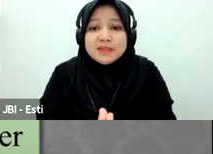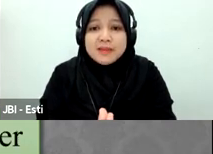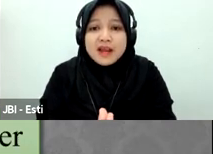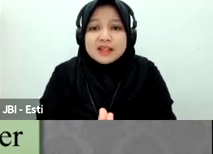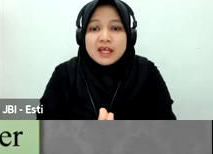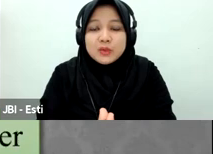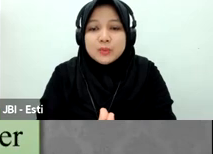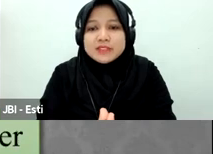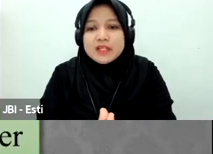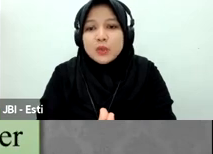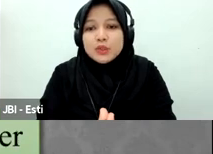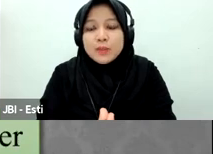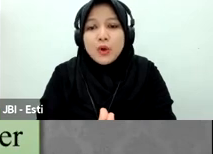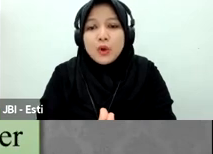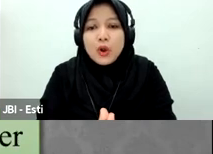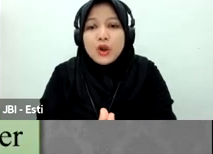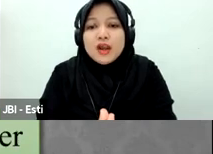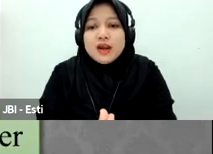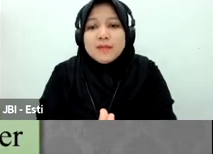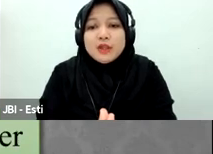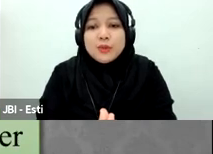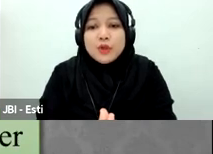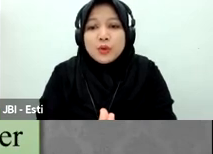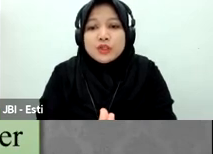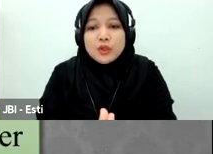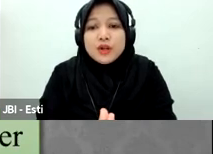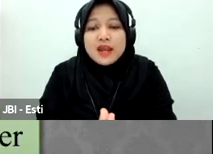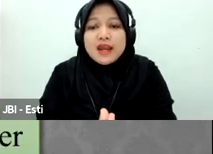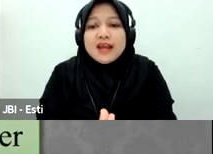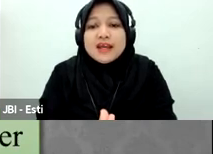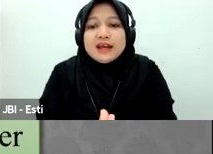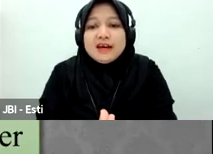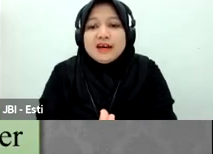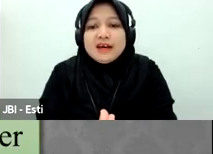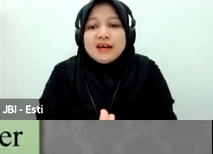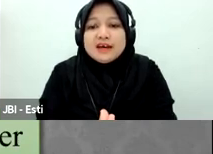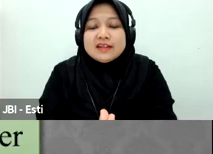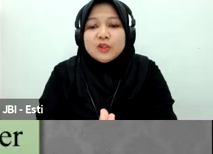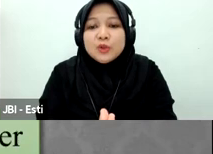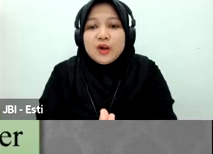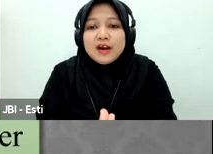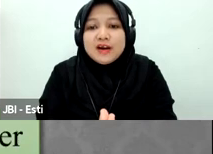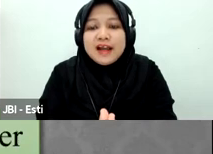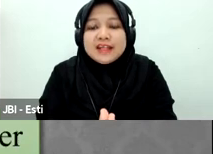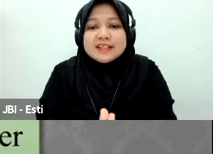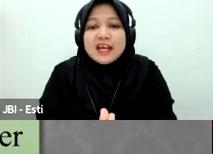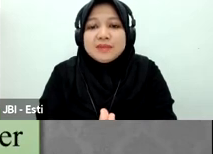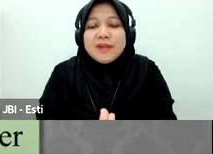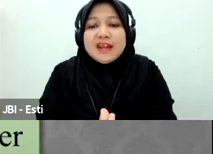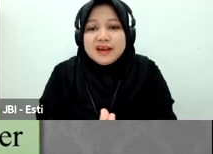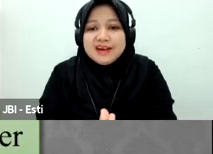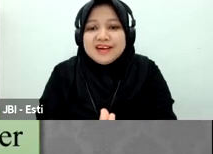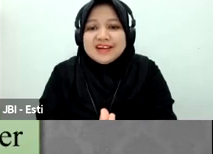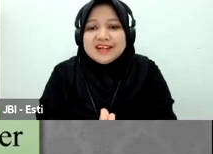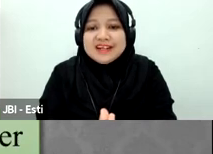bahasa isyarat ini bisa mengantar misalnya untuk mendorong membantu mendorong kursi roda tentu hal ini